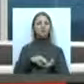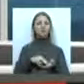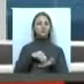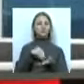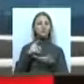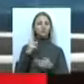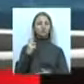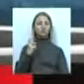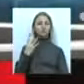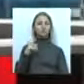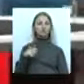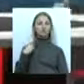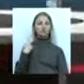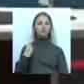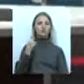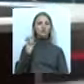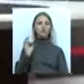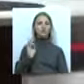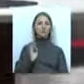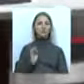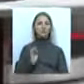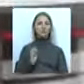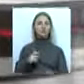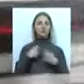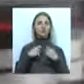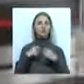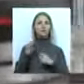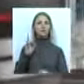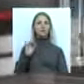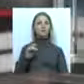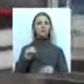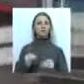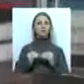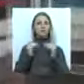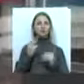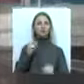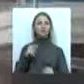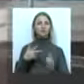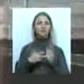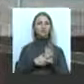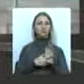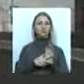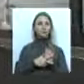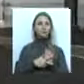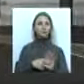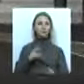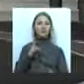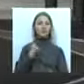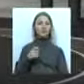көрсеткіші 104,1% құраған. Азық-түлік тауарлары 2,8%, ал азық-түлікке жатпайтын